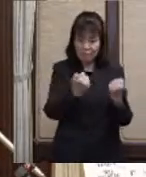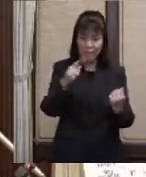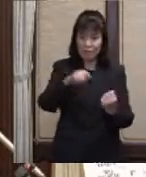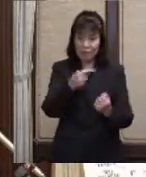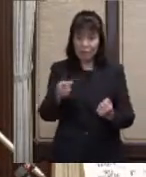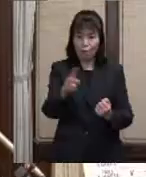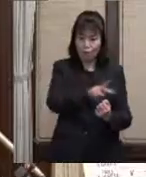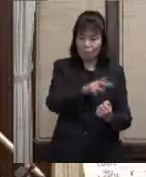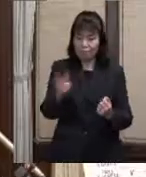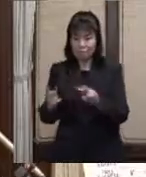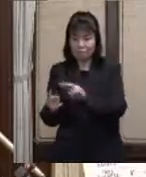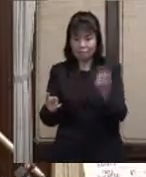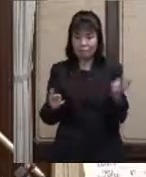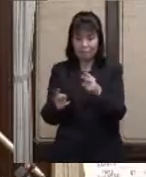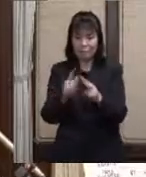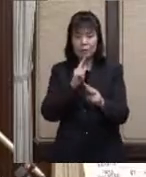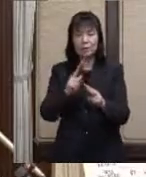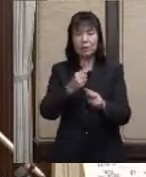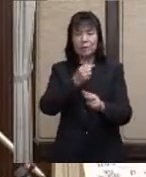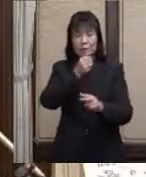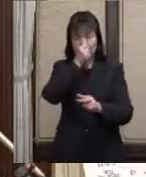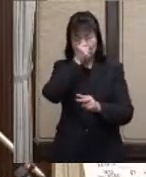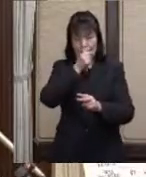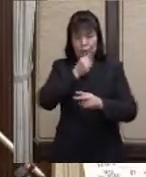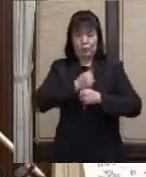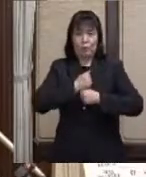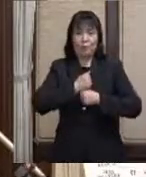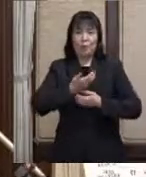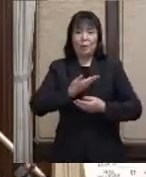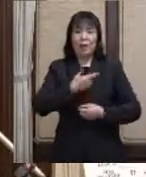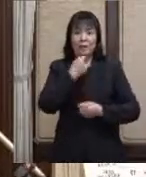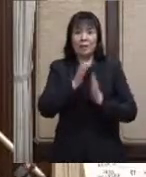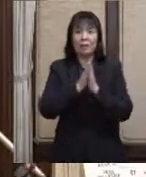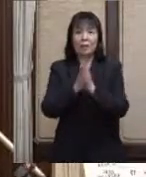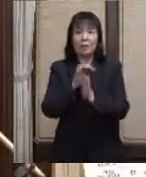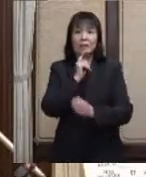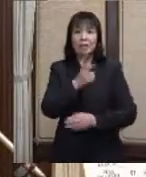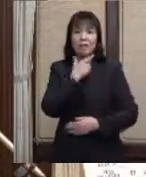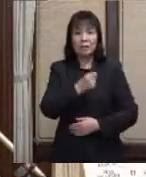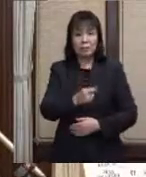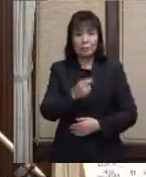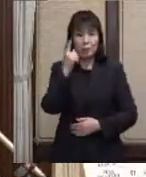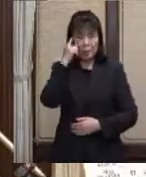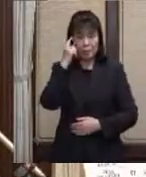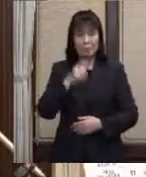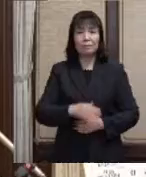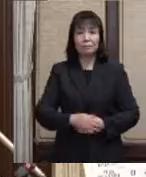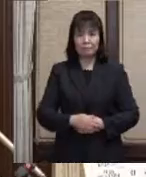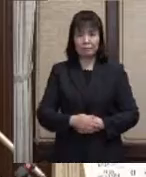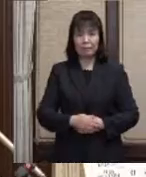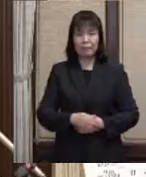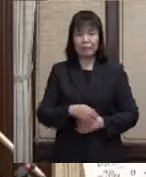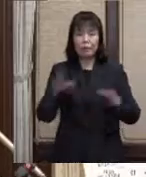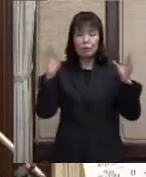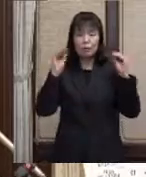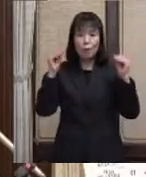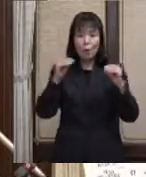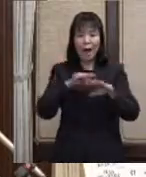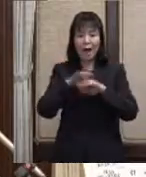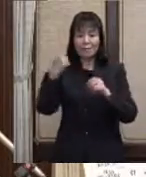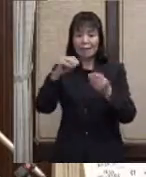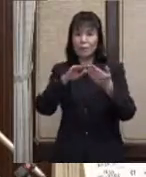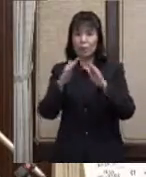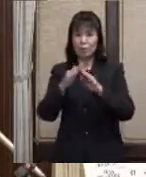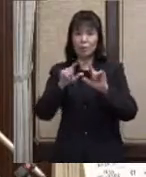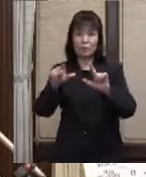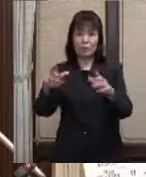は十分に気をつけていただきたいということを、お願い申し上げたいというふうに思います。この情報は愛南町にも